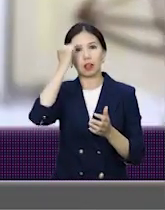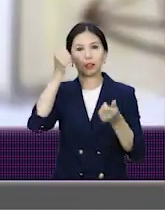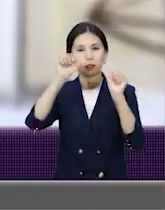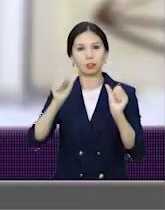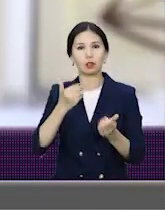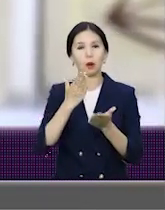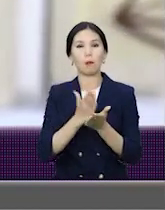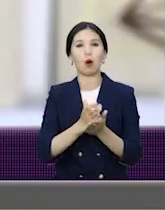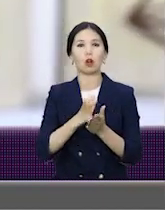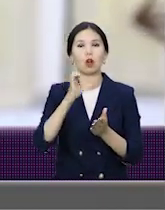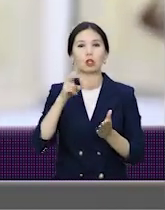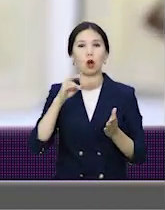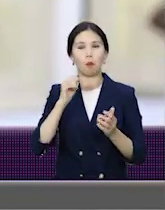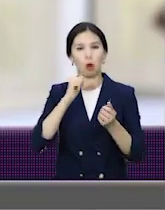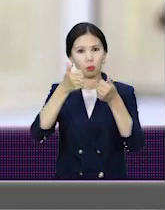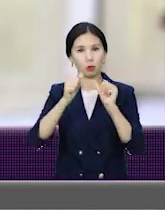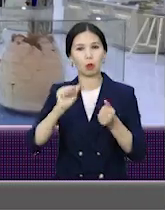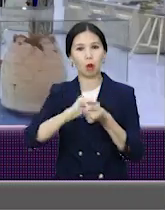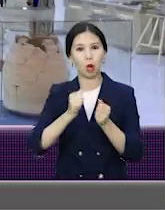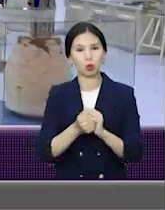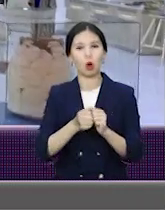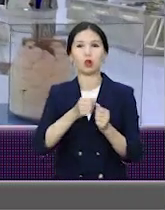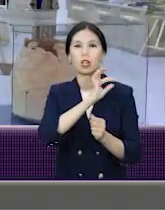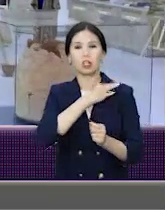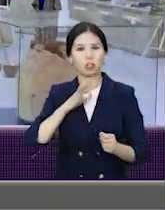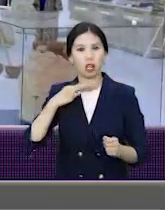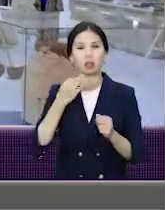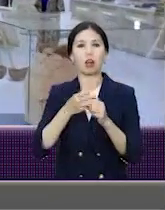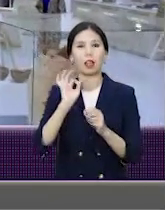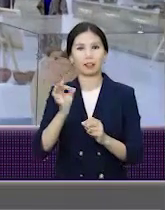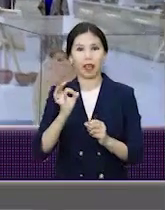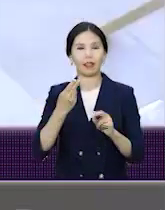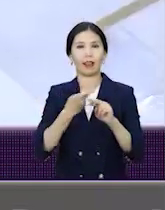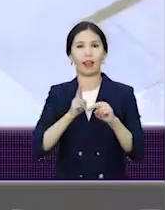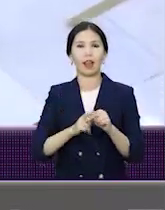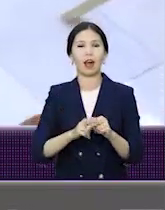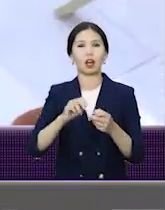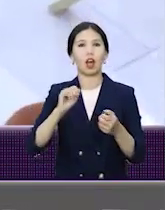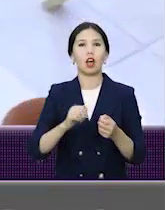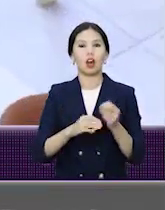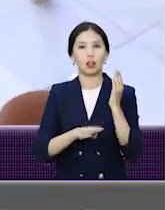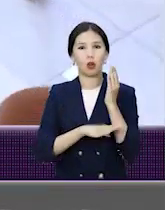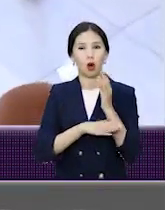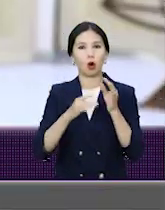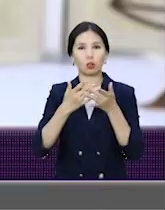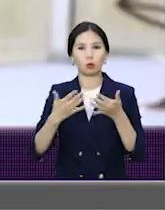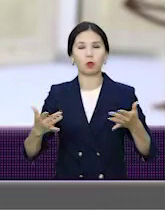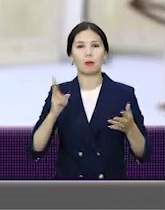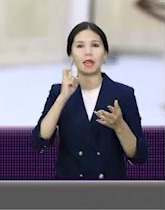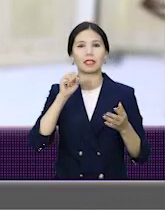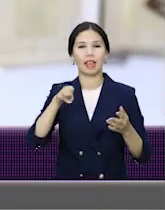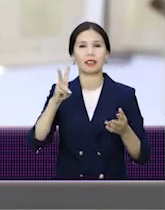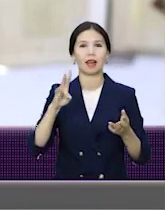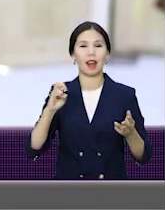Asosiy qismini sopol buyumlar, toshdan yasalgan buyumlar va taqinchoqlar, tangalar, shuningdek yog'och buyumlari tashkil etadi. Katqala